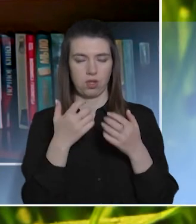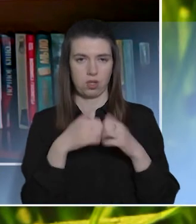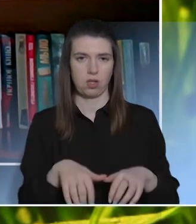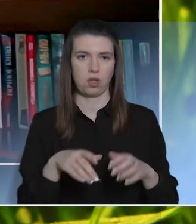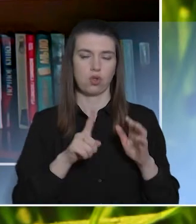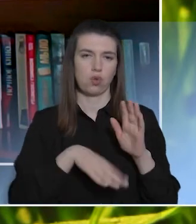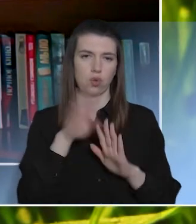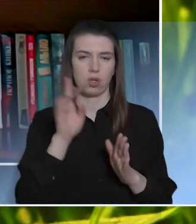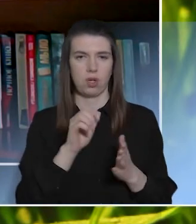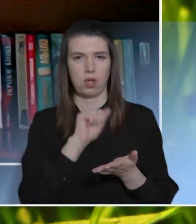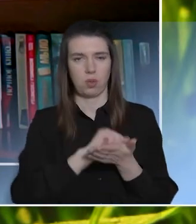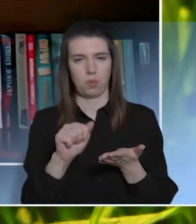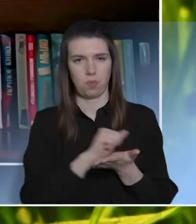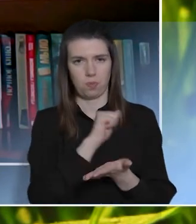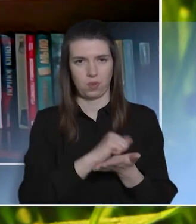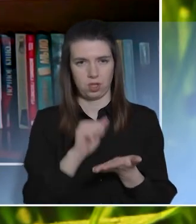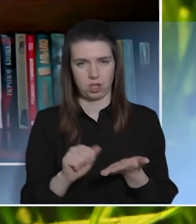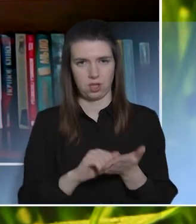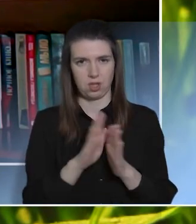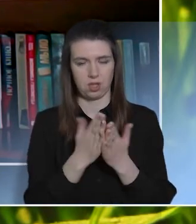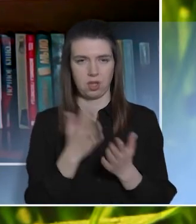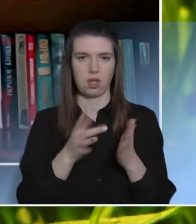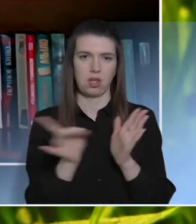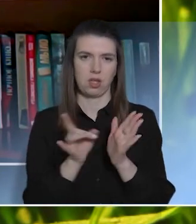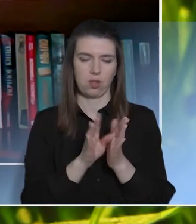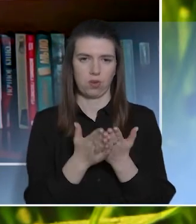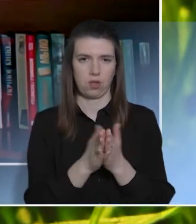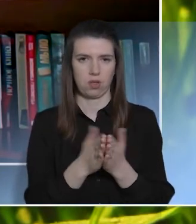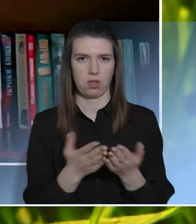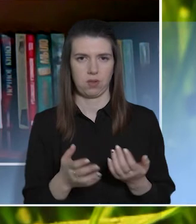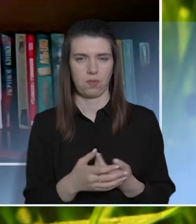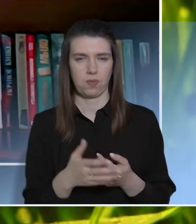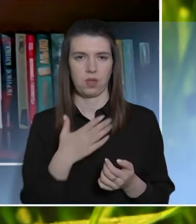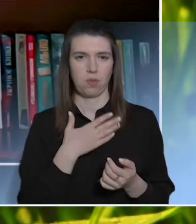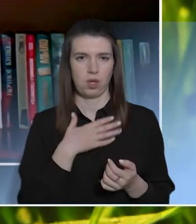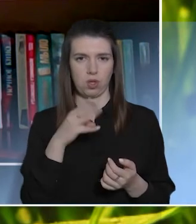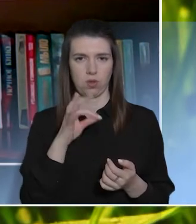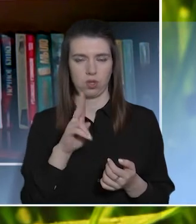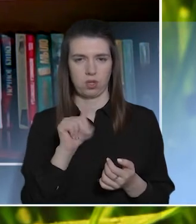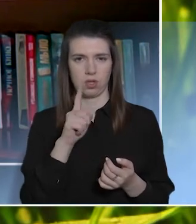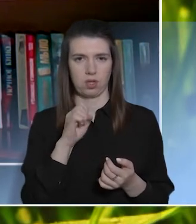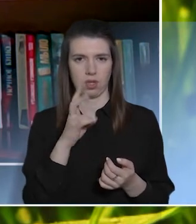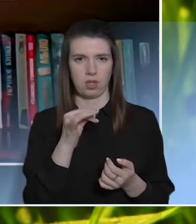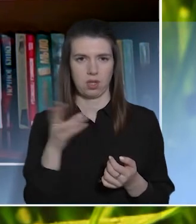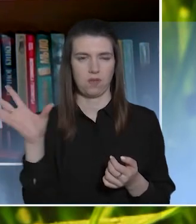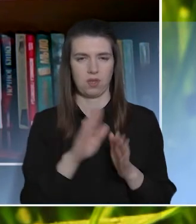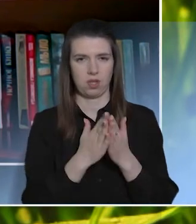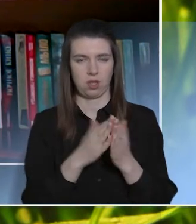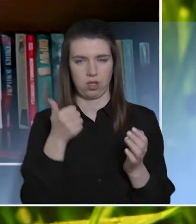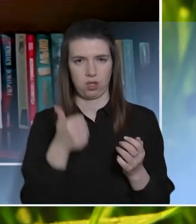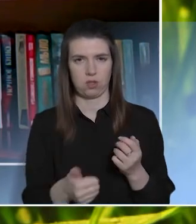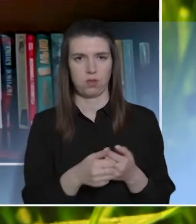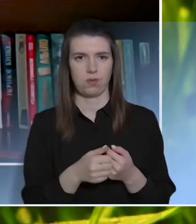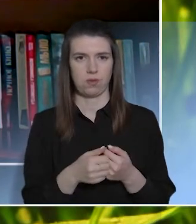вообще, что лучше? Печатная книга или электронная, вот с вашей точки зрения? С моей точки зрения, все книги